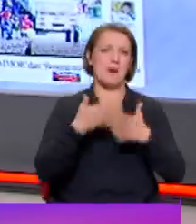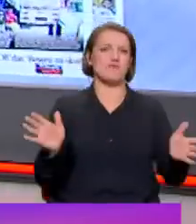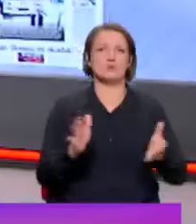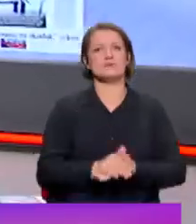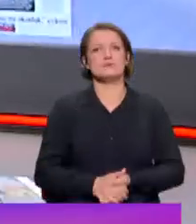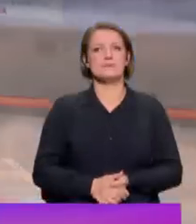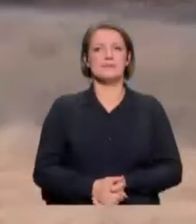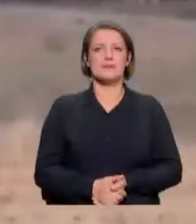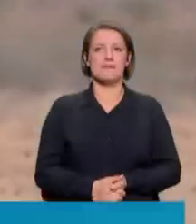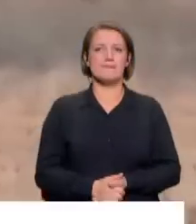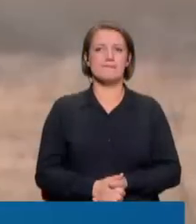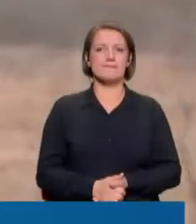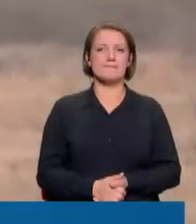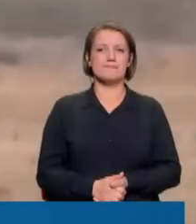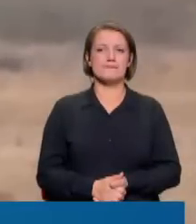yıkıldı